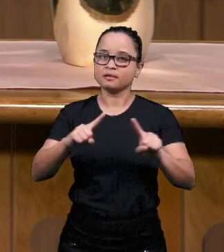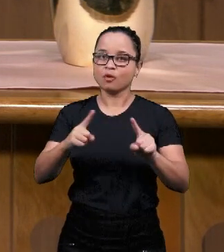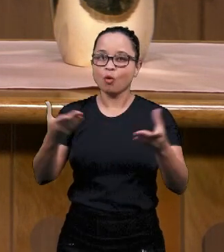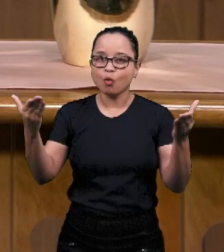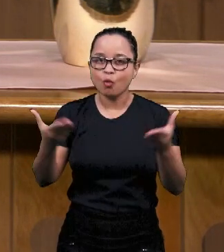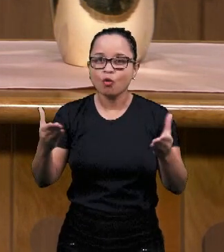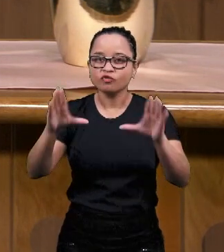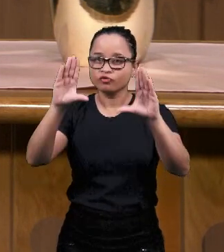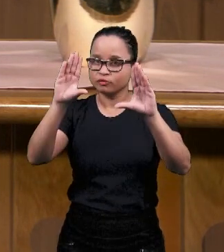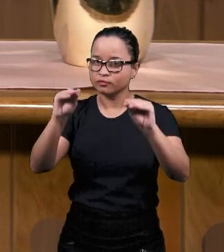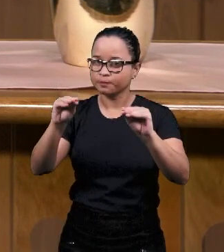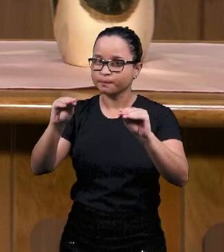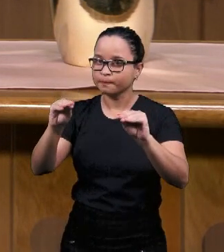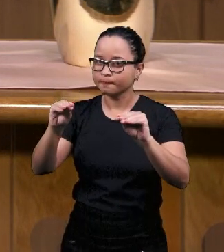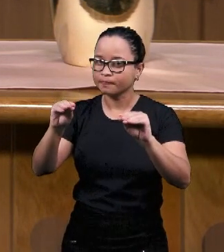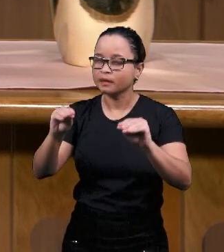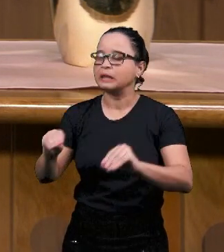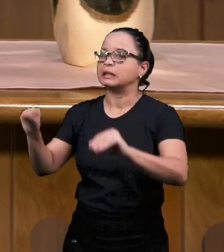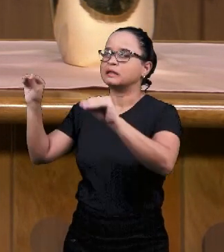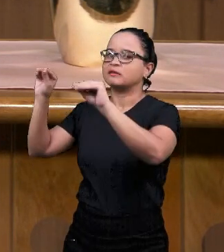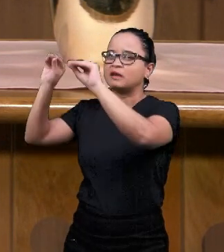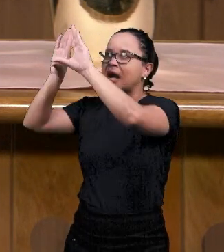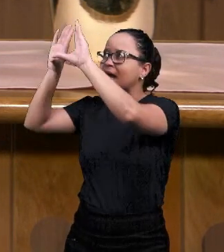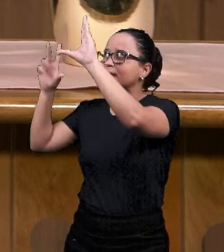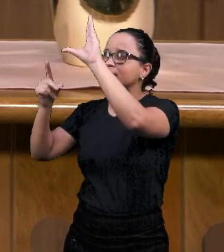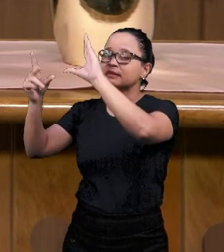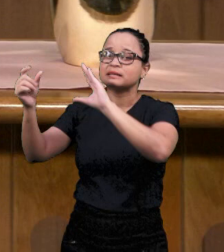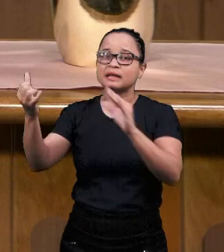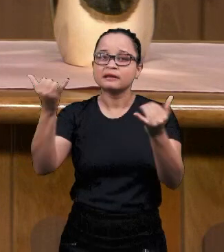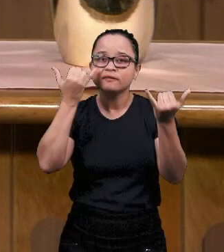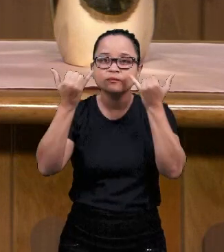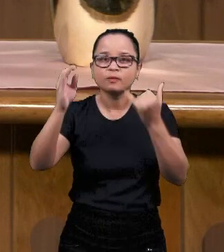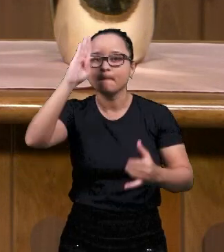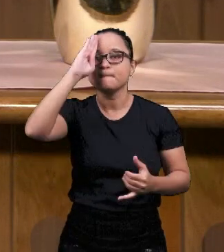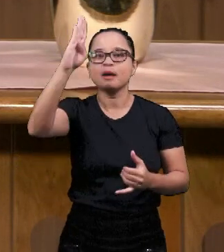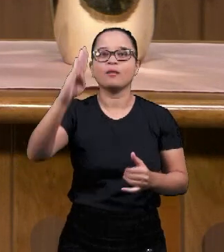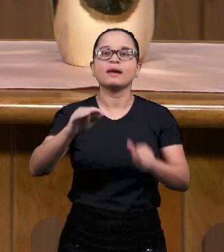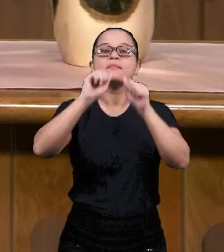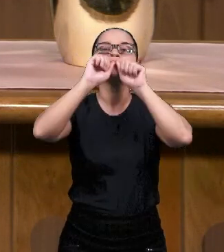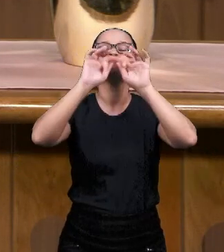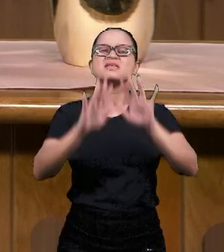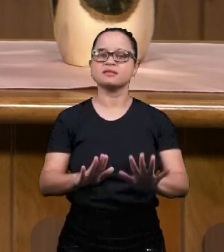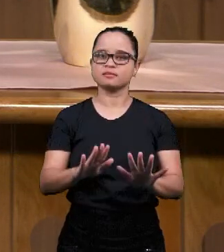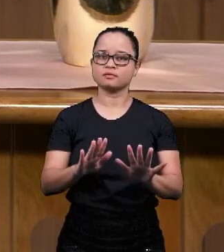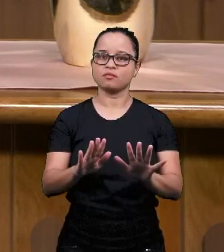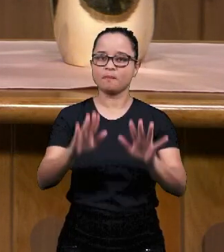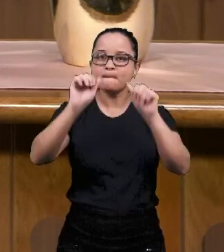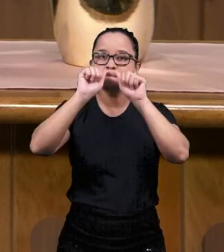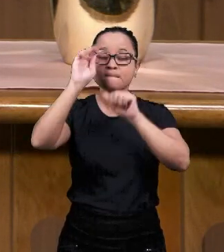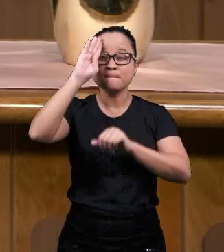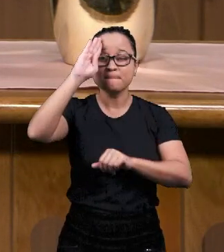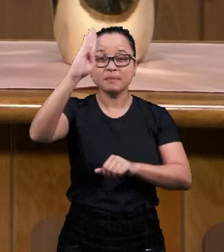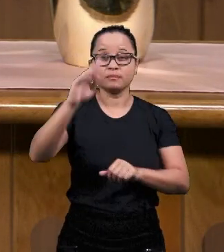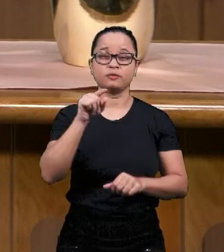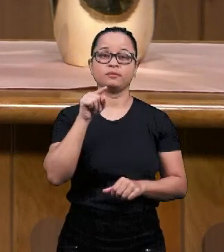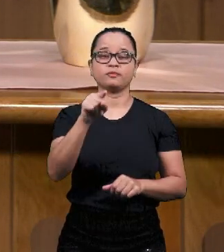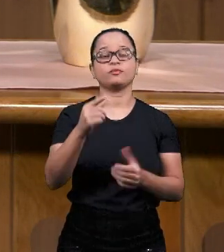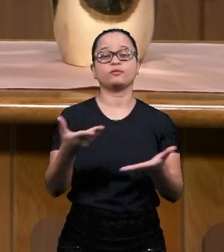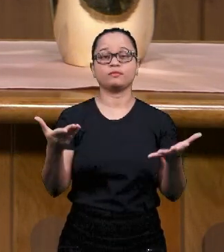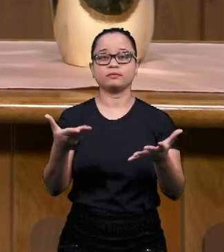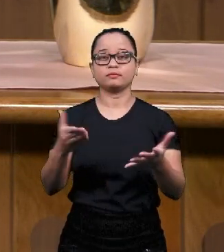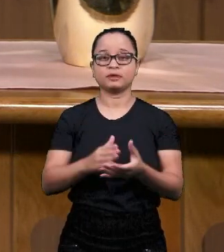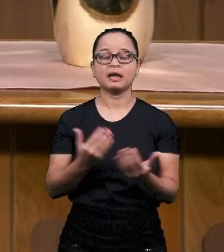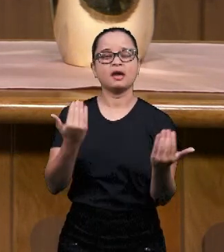сегодня Царствие Божье – это основное благословение, основная информация, которую Бог имеет для тебя.